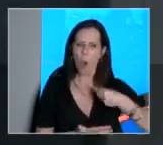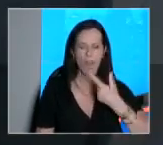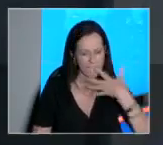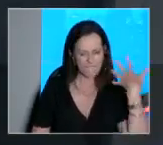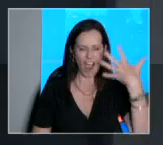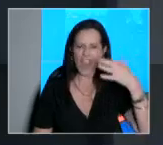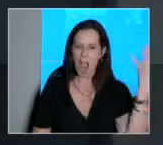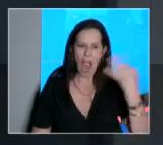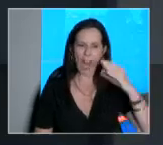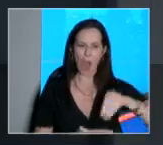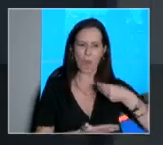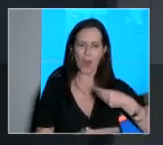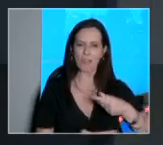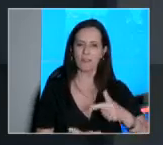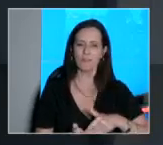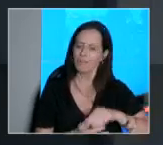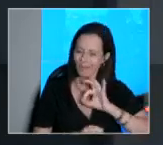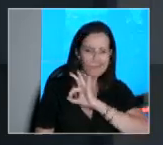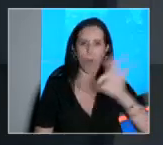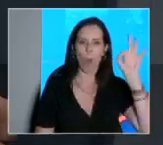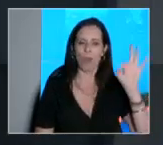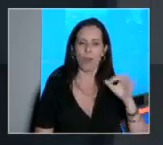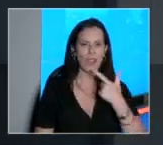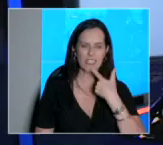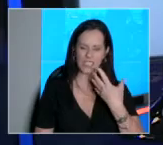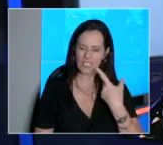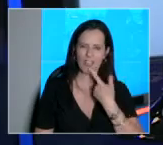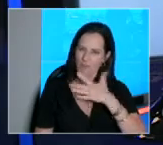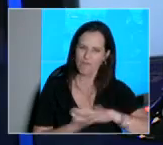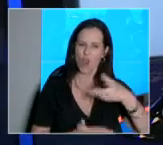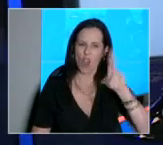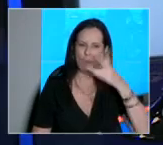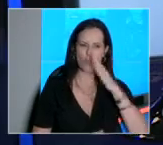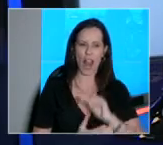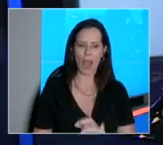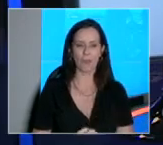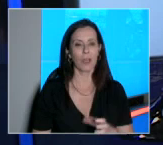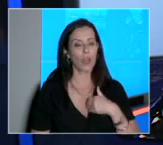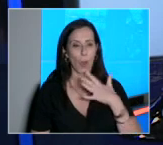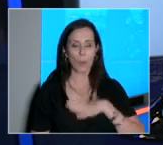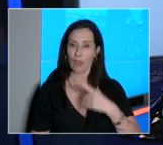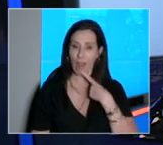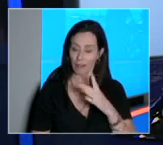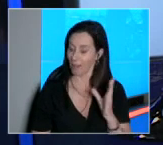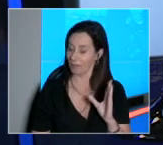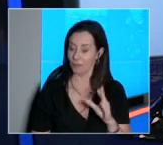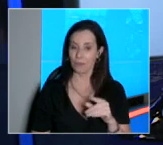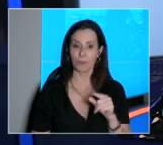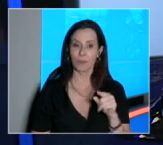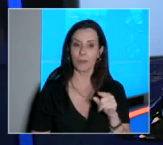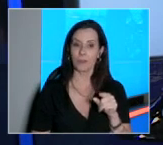היה אחלה חומוס, קראנו אמא של החומוס. זה השפה הירושלמית. אבל אני גם רוצה להגיד לך משהו אחד,